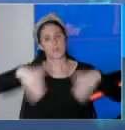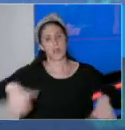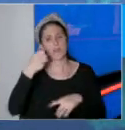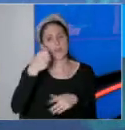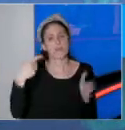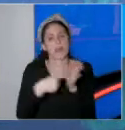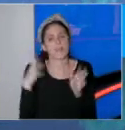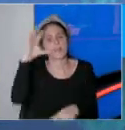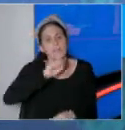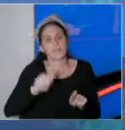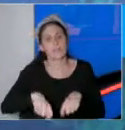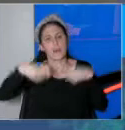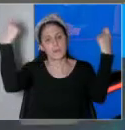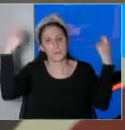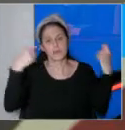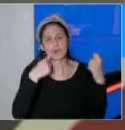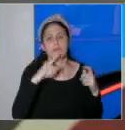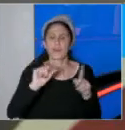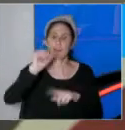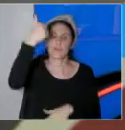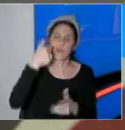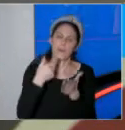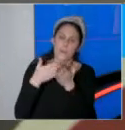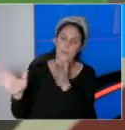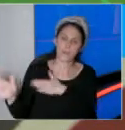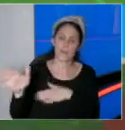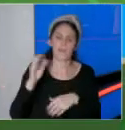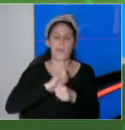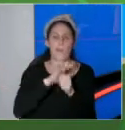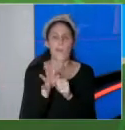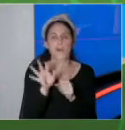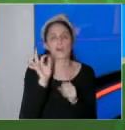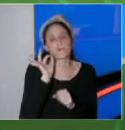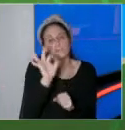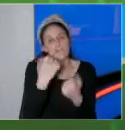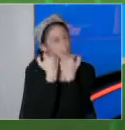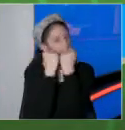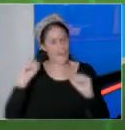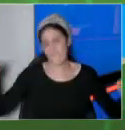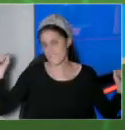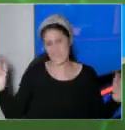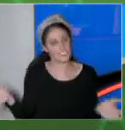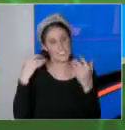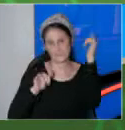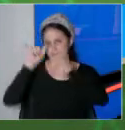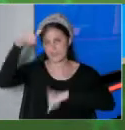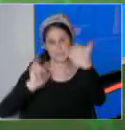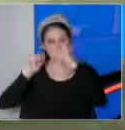תרבותית שלהם? בואו נתפטר קודם כל מהקורונה, כדי שנדבר על נסיעות בחופשיות יתר. דרך אגב, הם התמודדו עם הקורונה בצורה בלתי